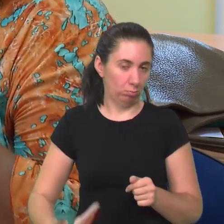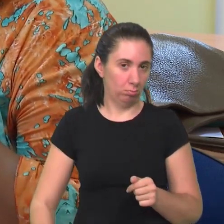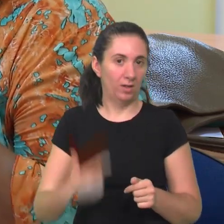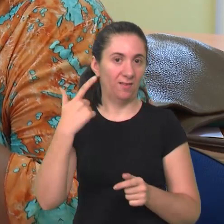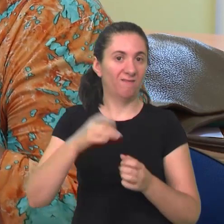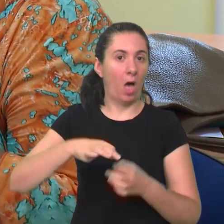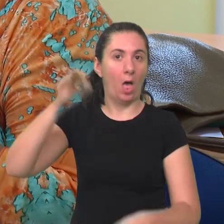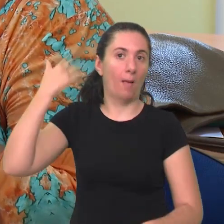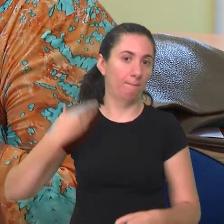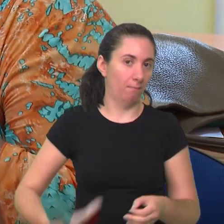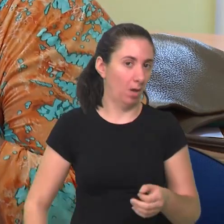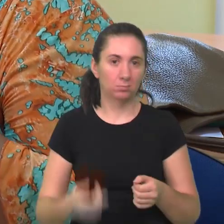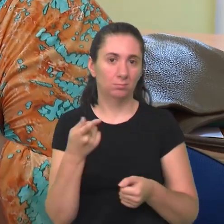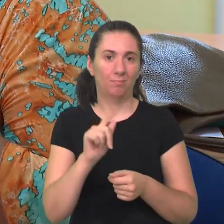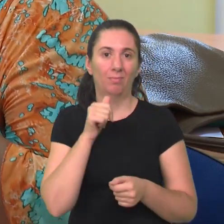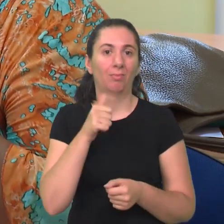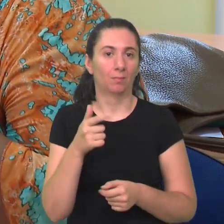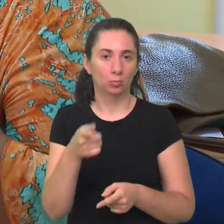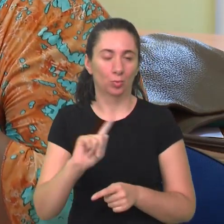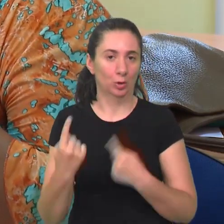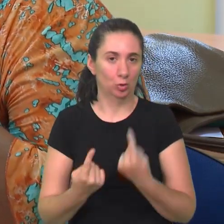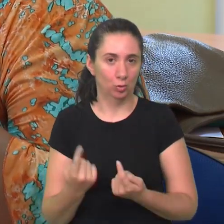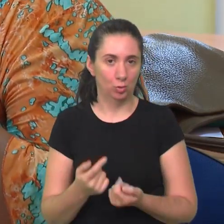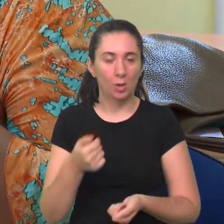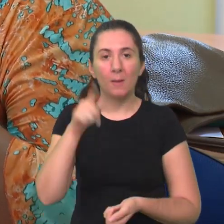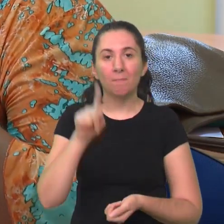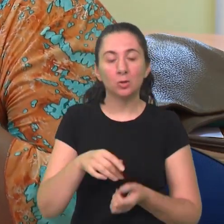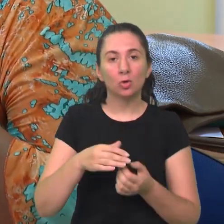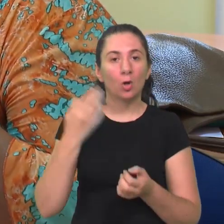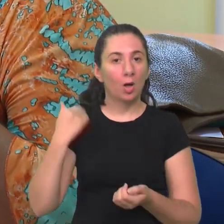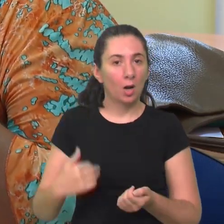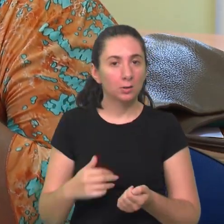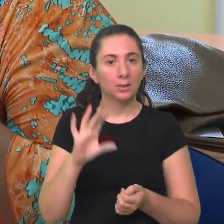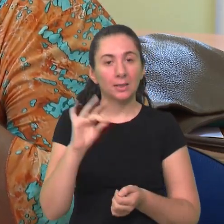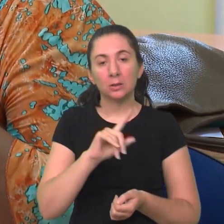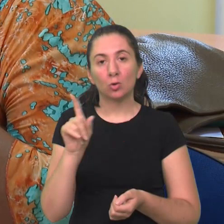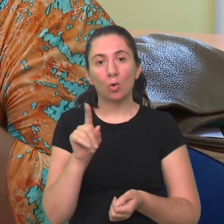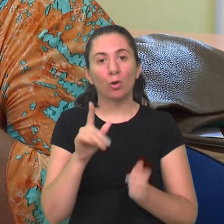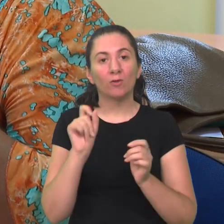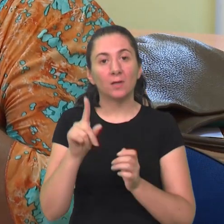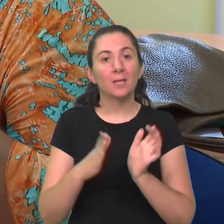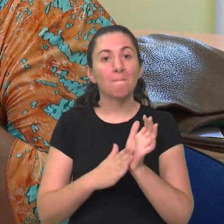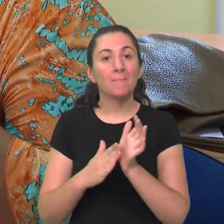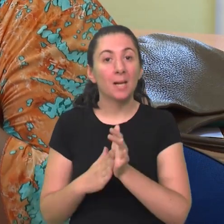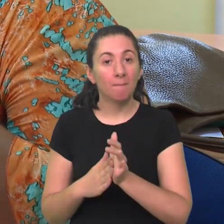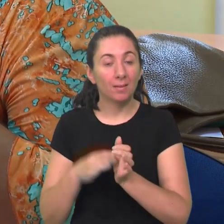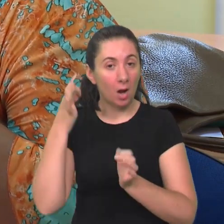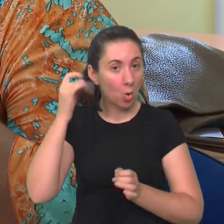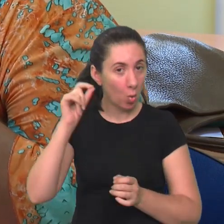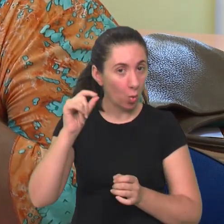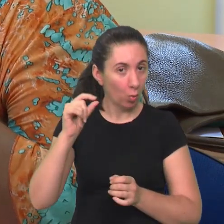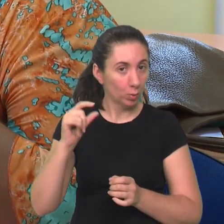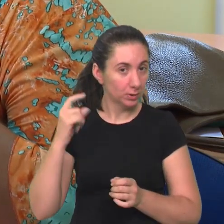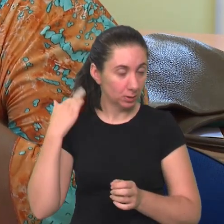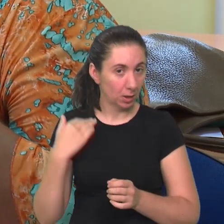ima 2 metra. To se baš neće dogoditi. I mjesečni rast kose je oko 10 do 12 mm. To